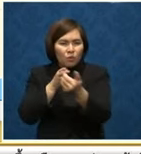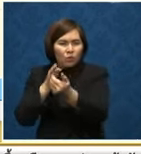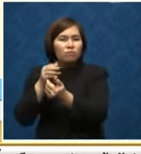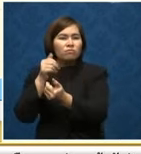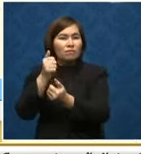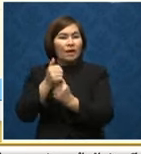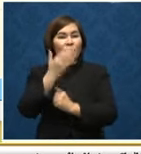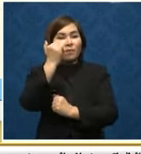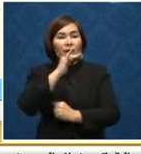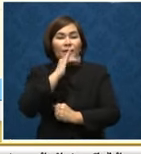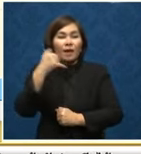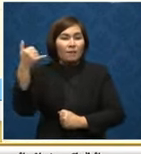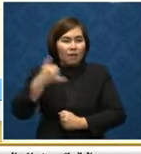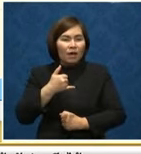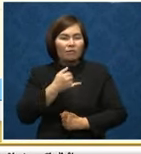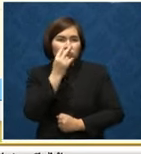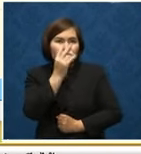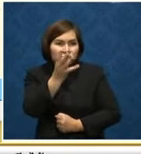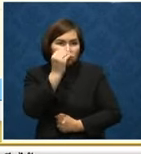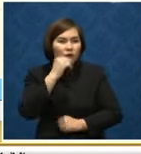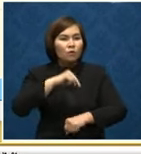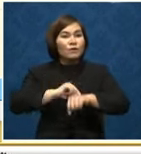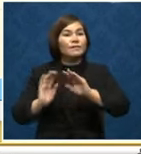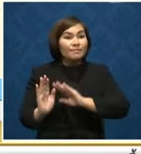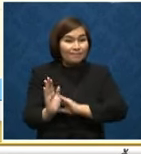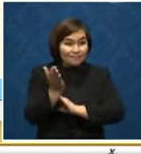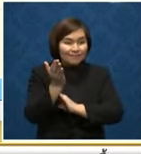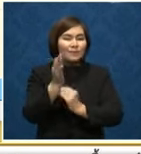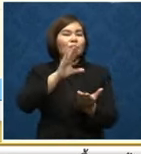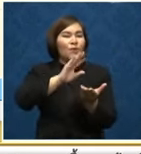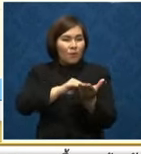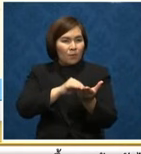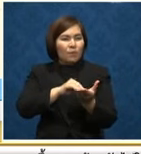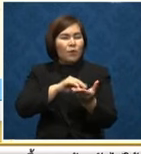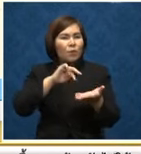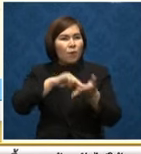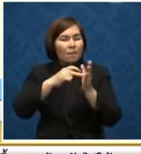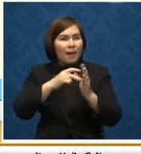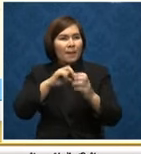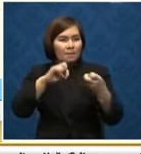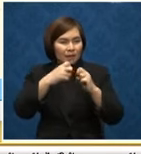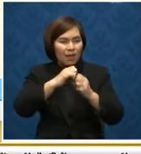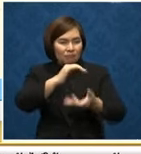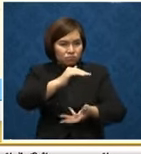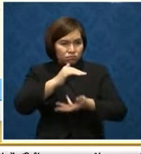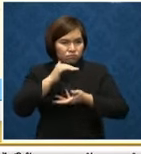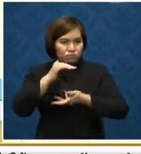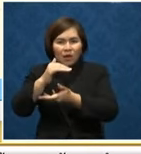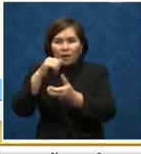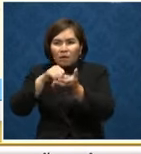ถ้าเขามารับฟังเราที่นี่ในช่วงเช้าก็เป็นการรับปัญหาโดยตรงเพื่อที่จะเร่งรัดกระบวนการในการแก้ไขปัญหา